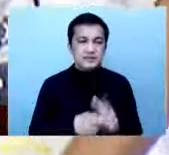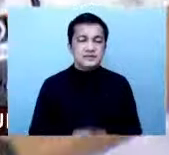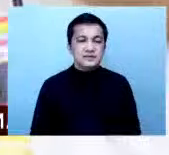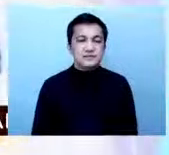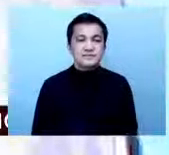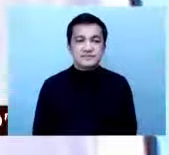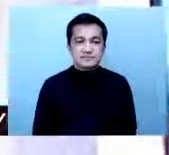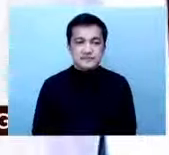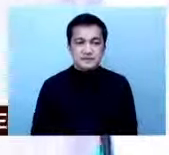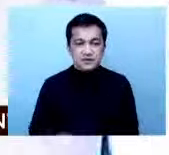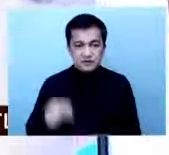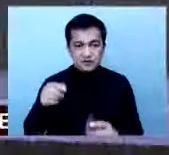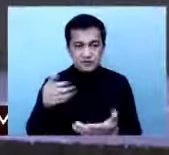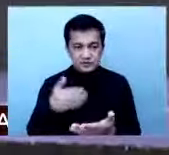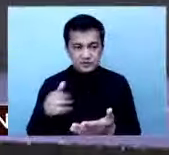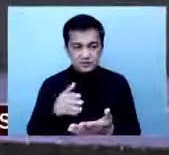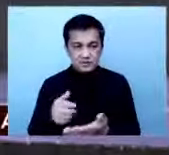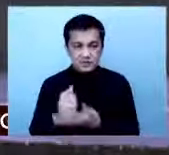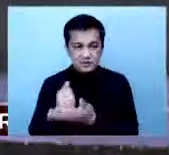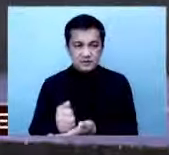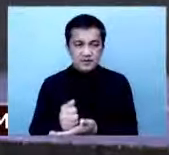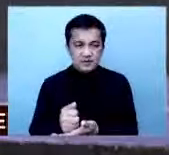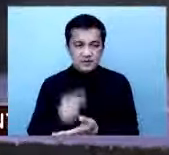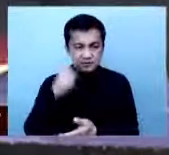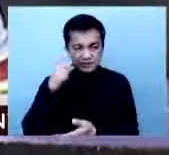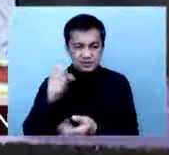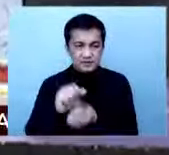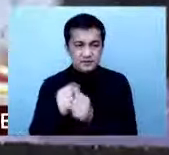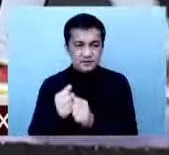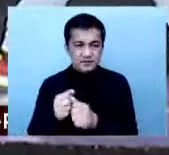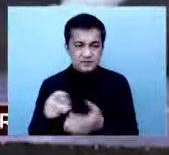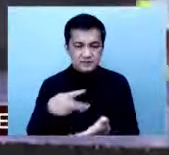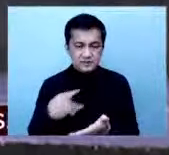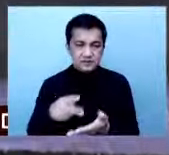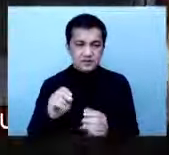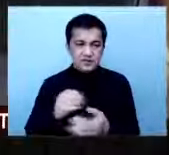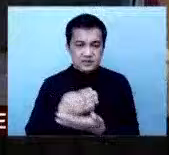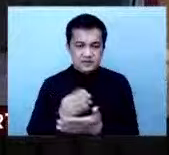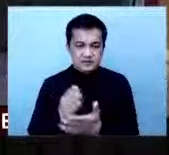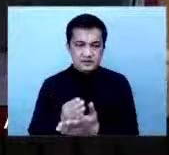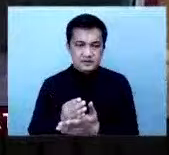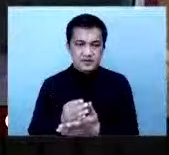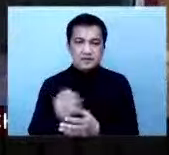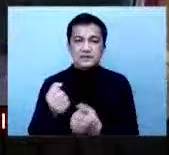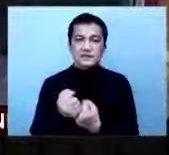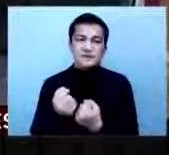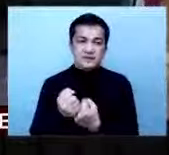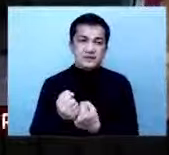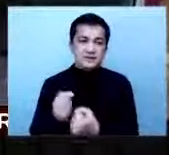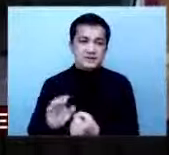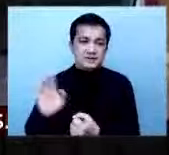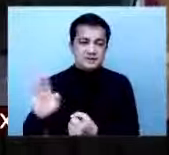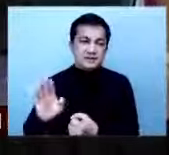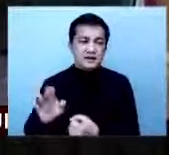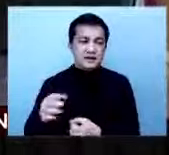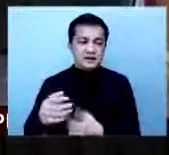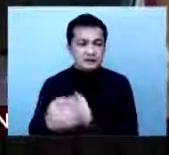ng concert na makatulong sa mga nangangarap na maging dancer na walang budget para masuportahan ang kanilang